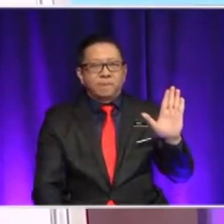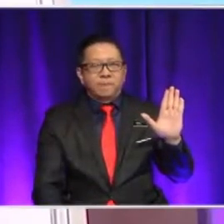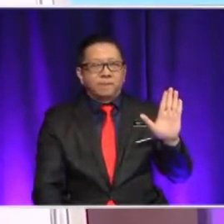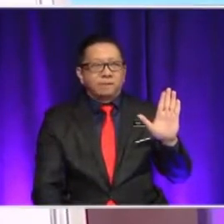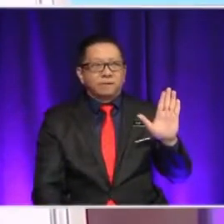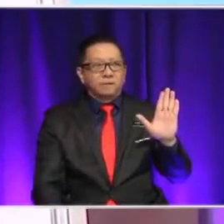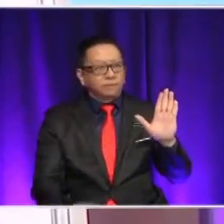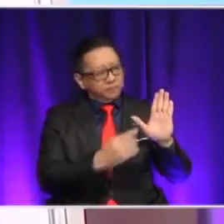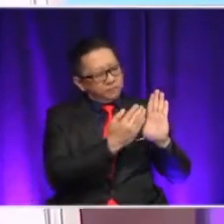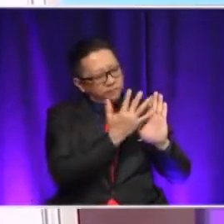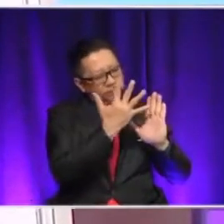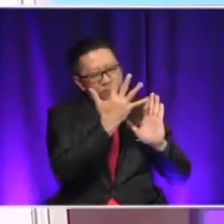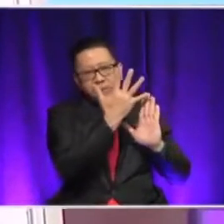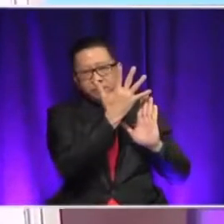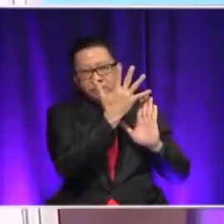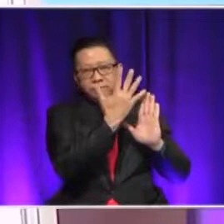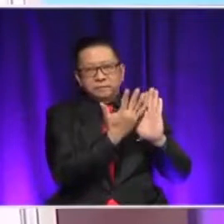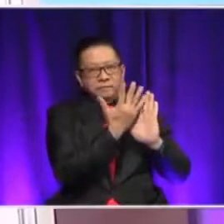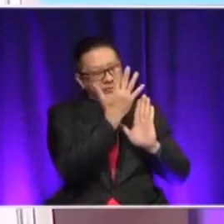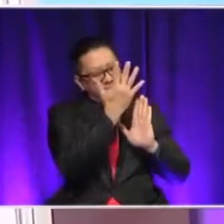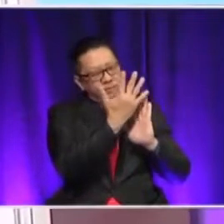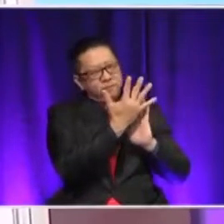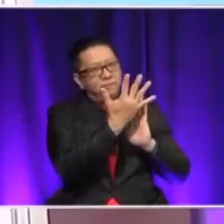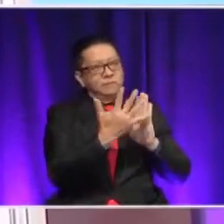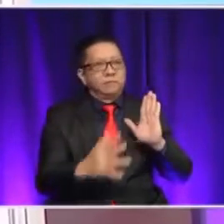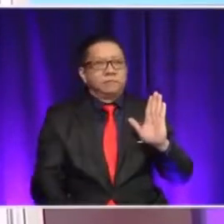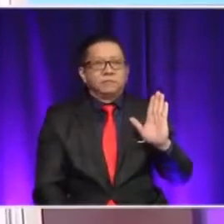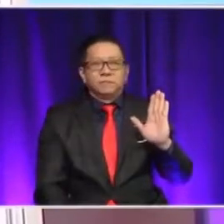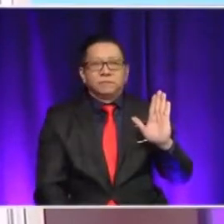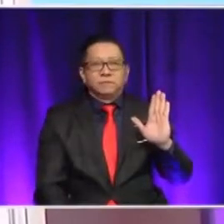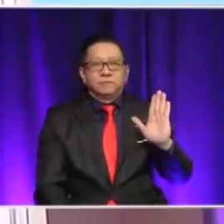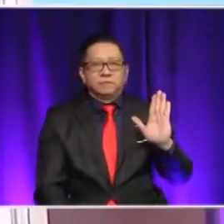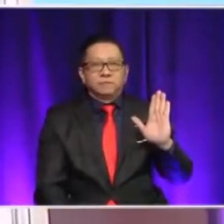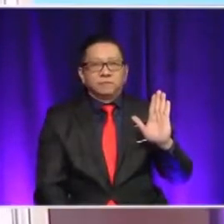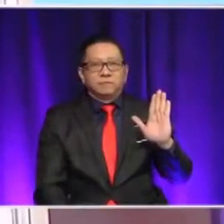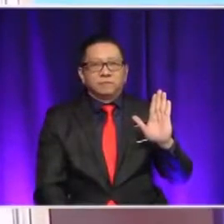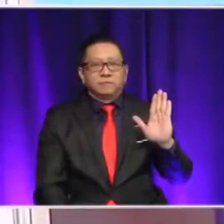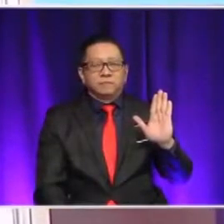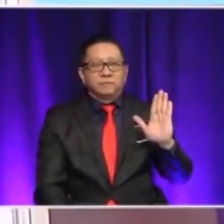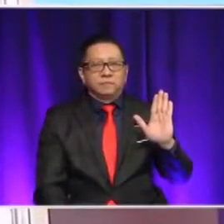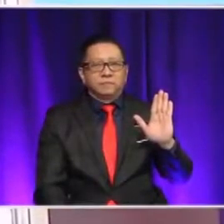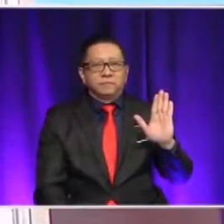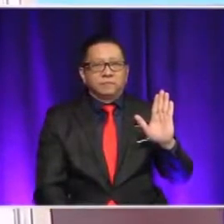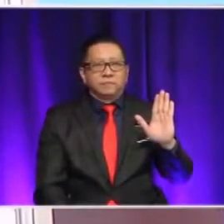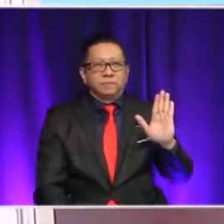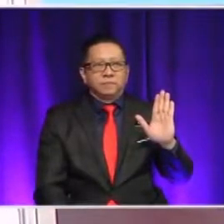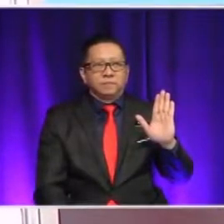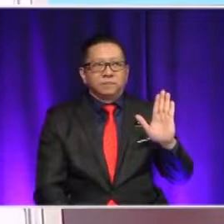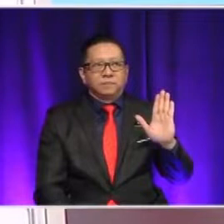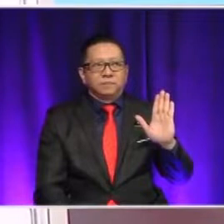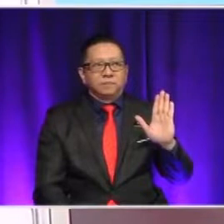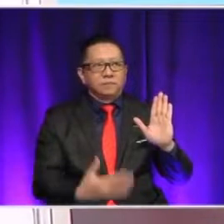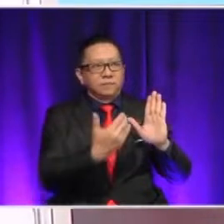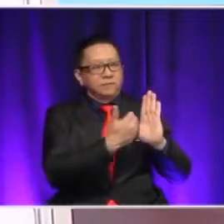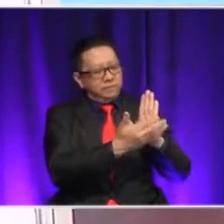kita aduk kau ada yang tinggi ada yang rendah tasikgame Oke istirnya elah cari kita enak sapu warna